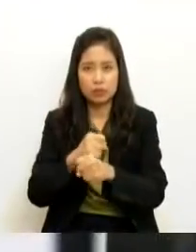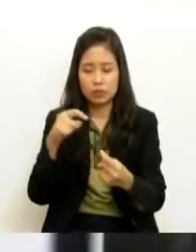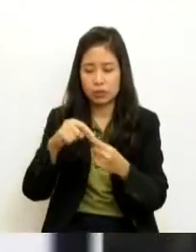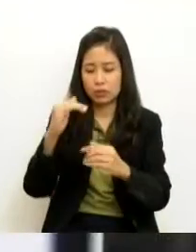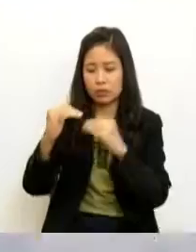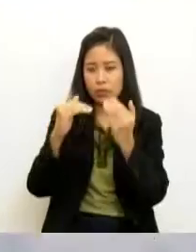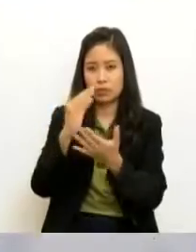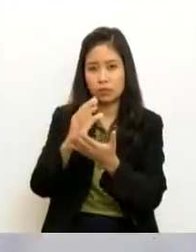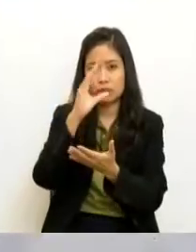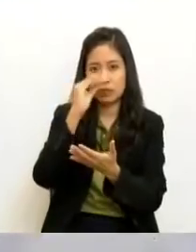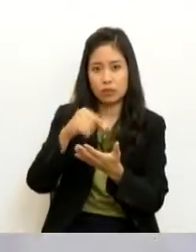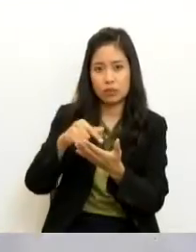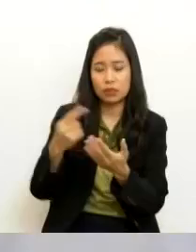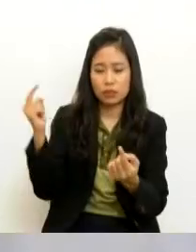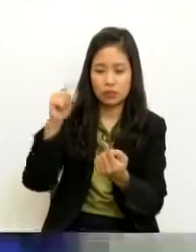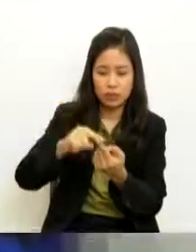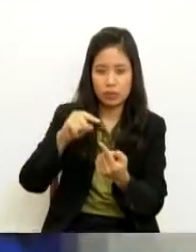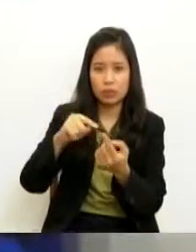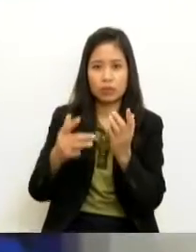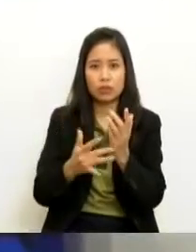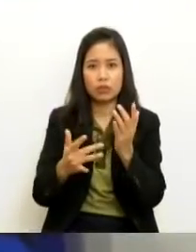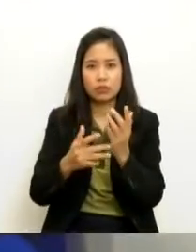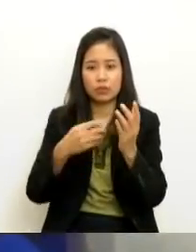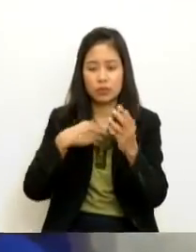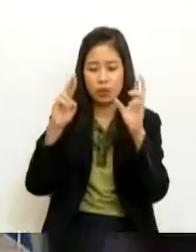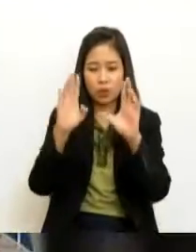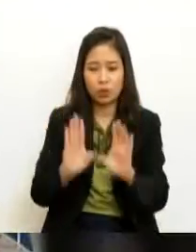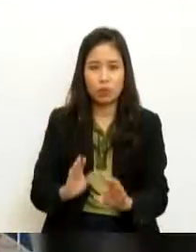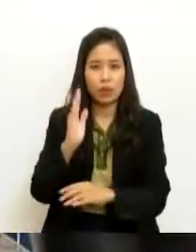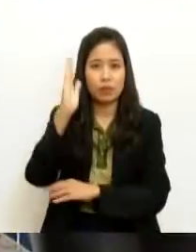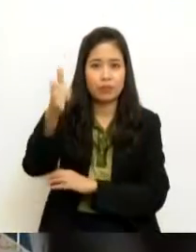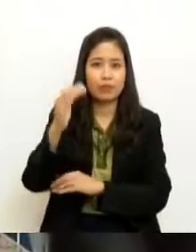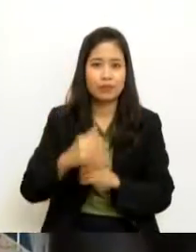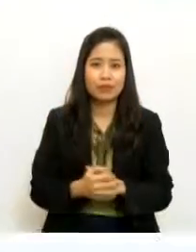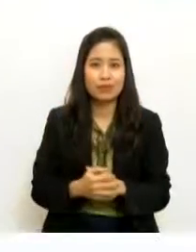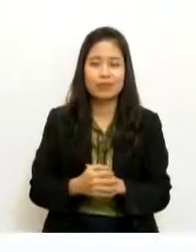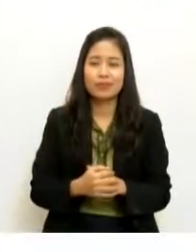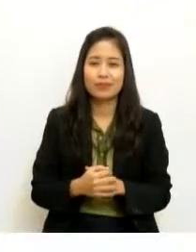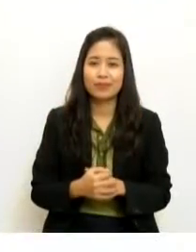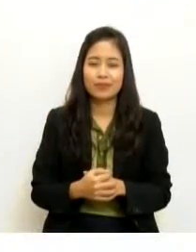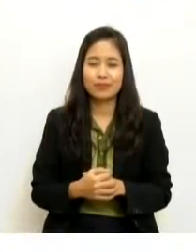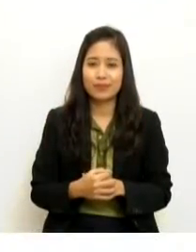และพัฒนาเข้าสู่โลกดิจิทัลอย่างเต็มรูปแบบต่อไป